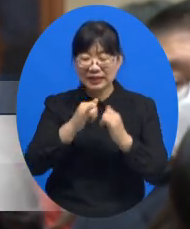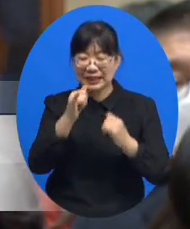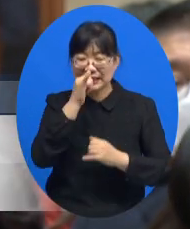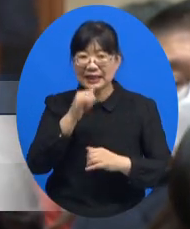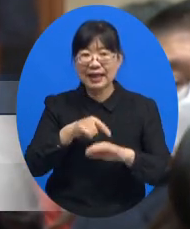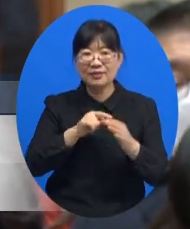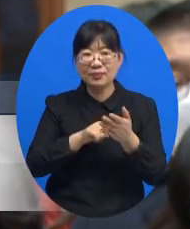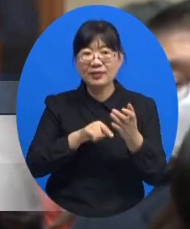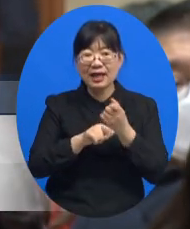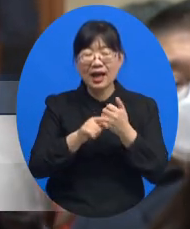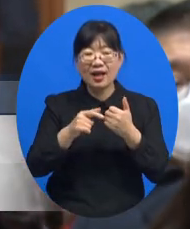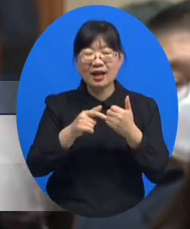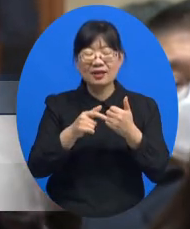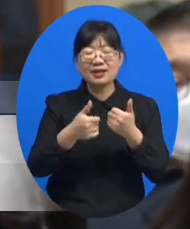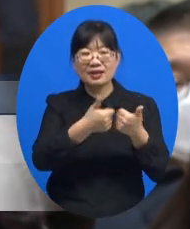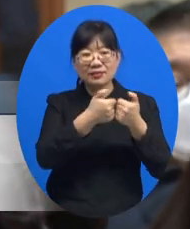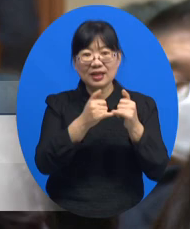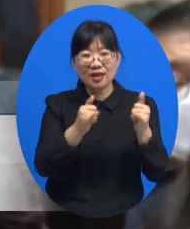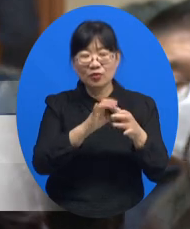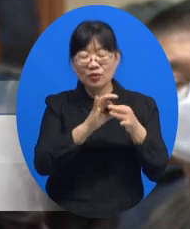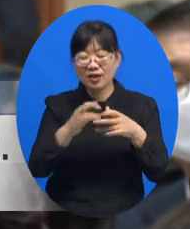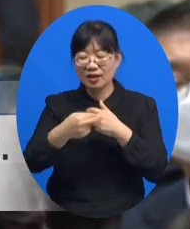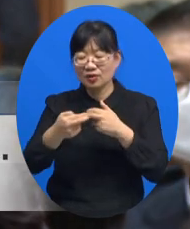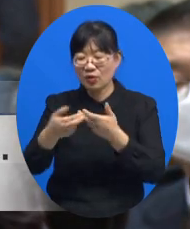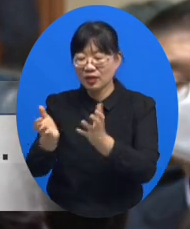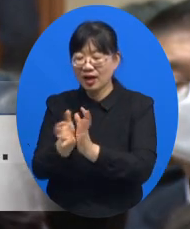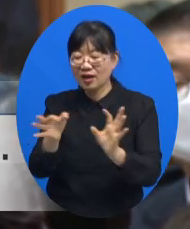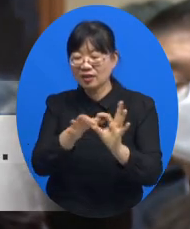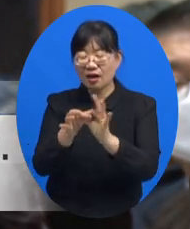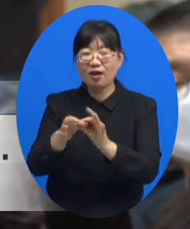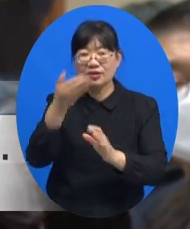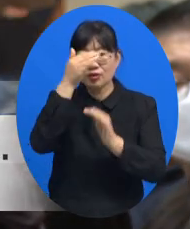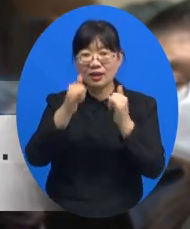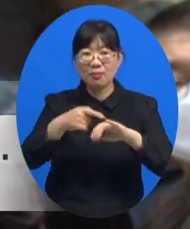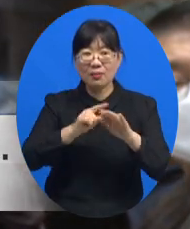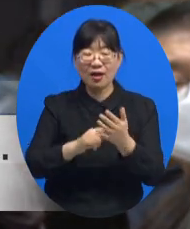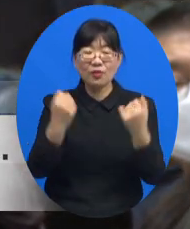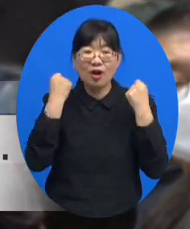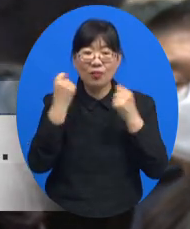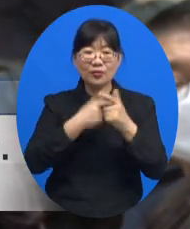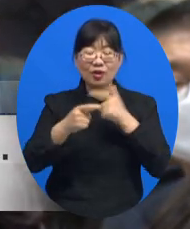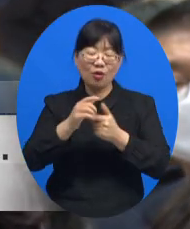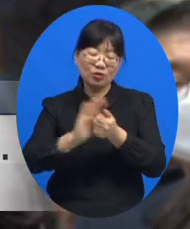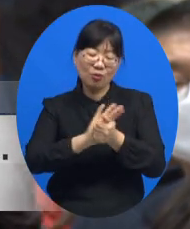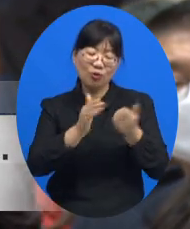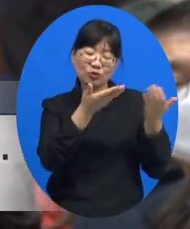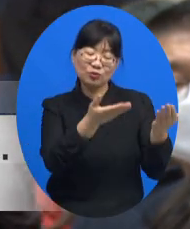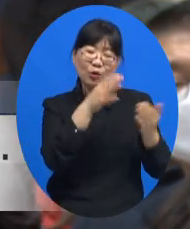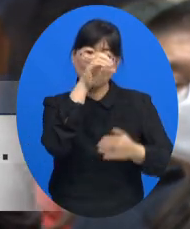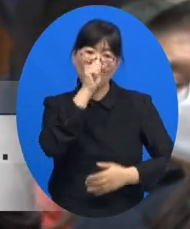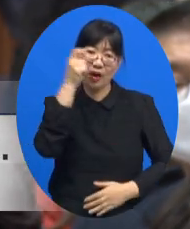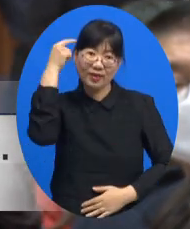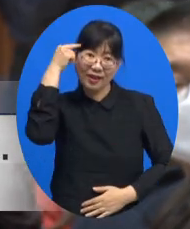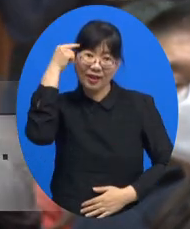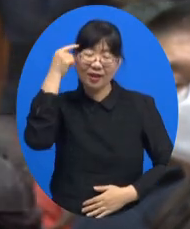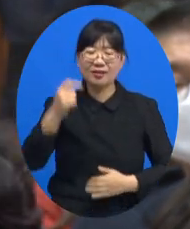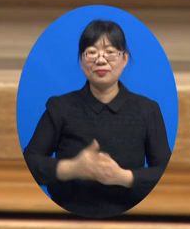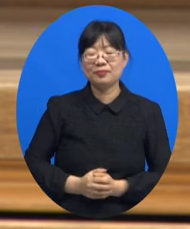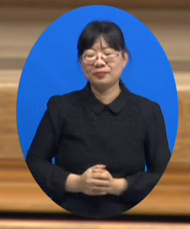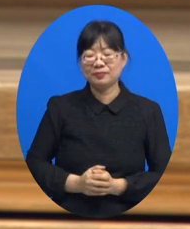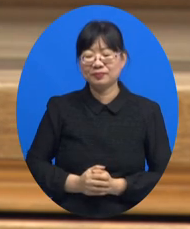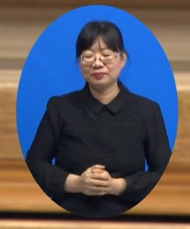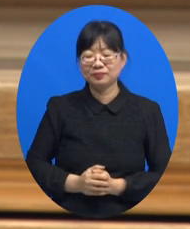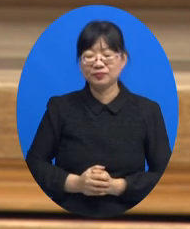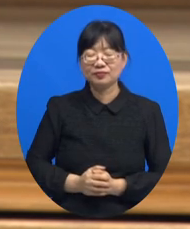임상심리사를 통해서 의료기관과 연결해서 청년들의 마음공간을 조금 더 돌보면 좋지 않을까 하는 생각이